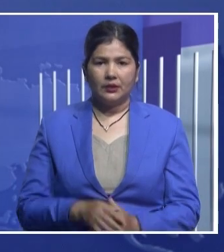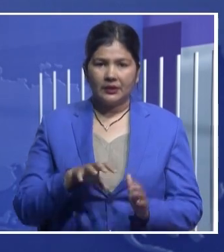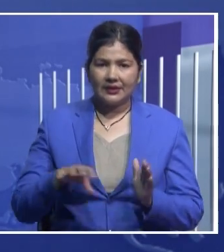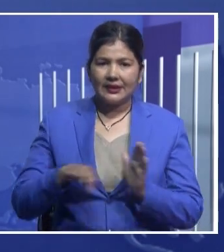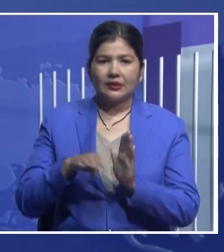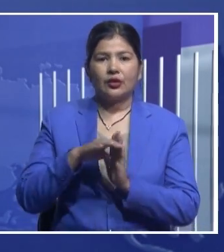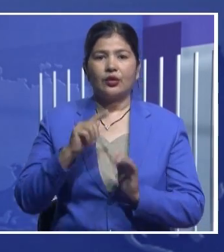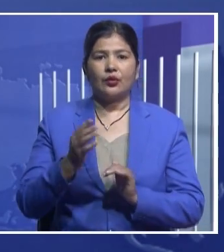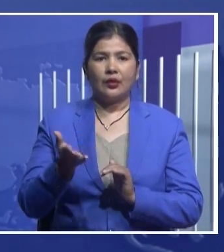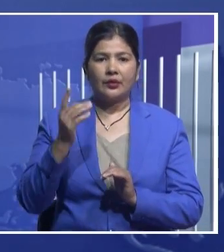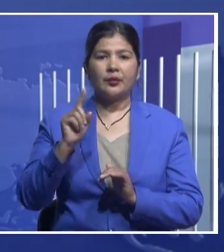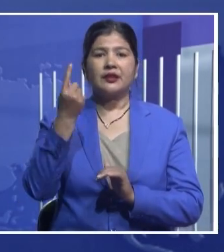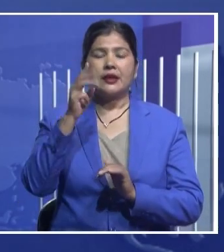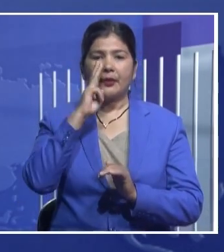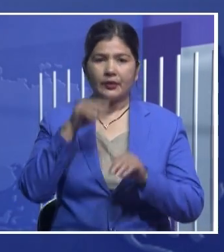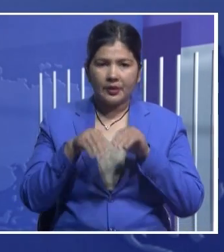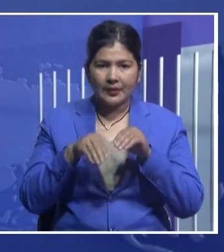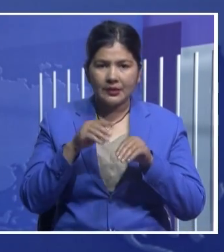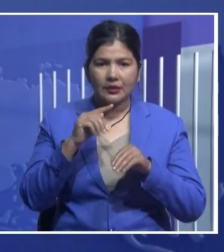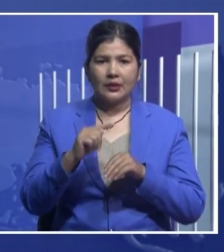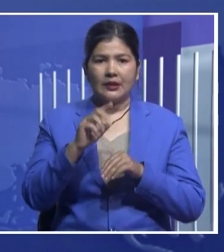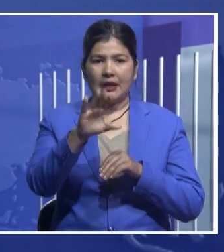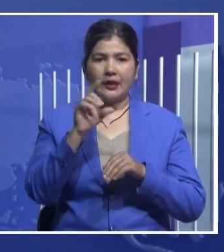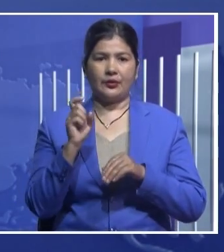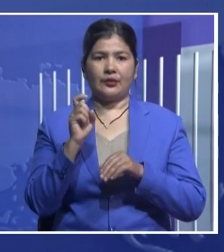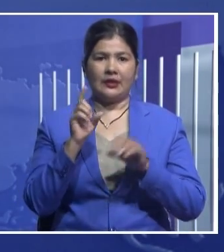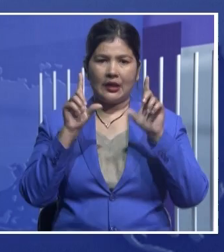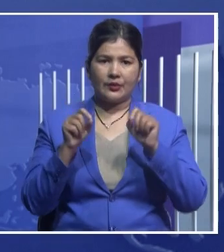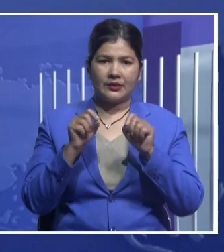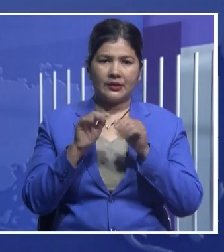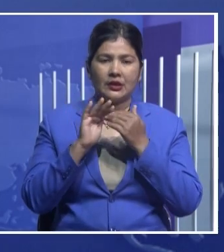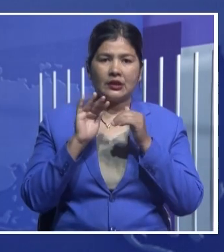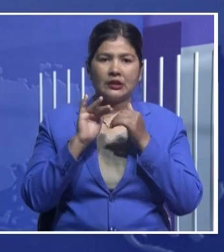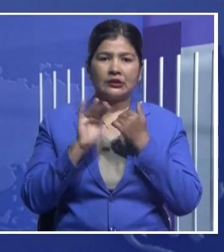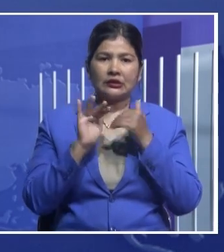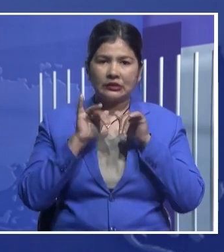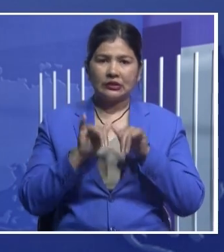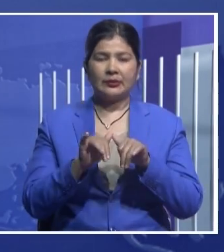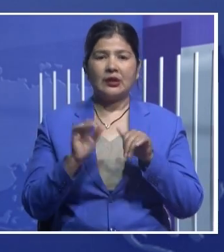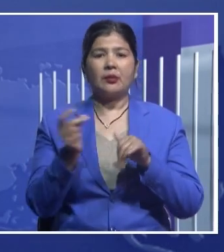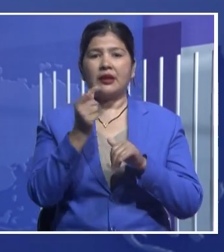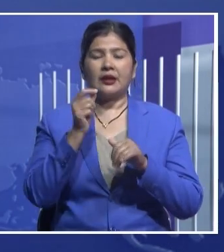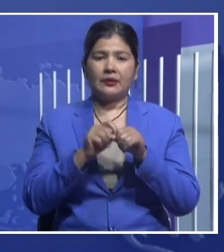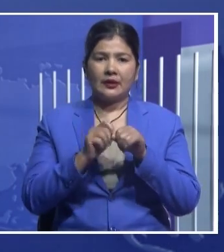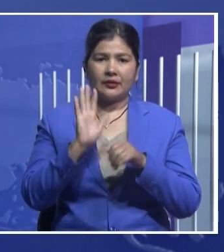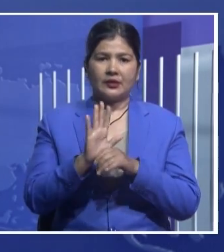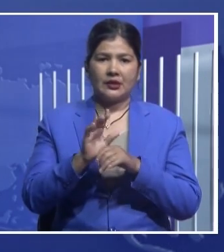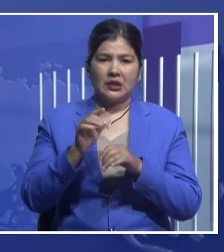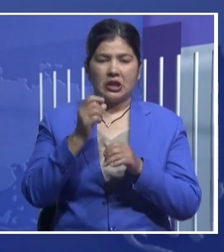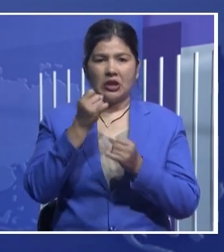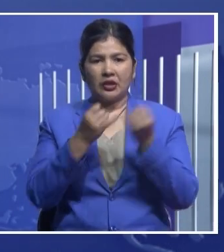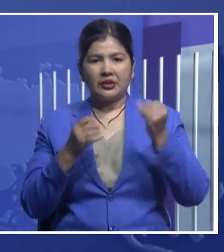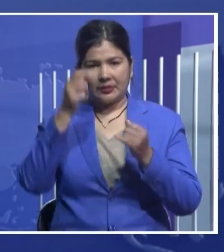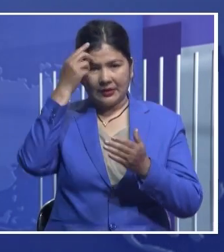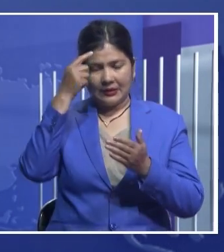स्थानीय तह को आगामी बैशाख में हुने निर्वाचन का लागि आयोगले आवश्यक तैयारी तीव्र बनाएको छ। उम्मेदवार को अंतिम नामावली प्रकाशन हुनु पूर्व